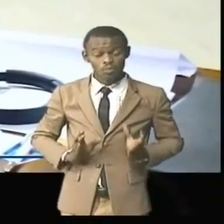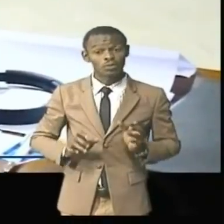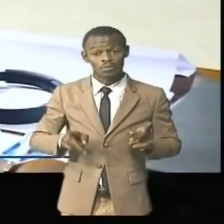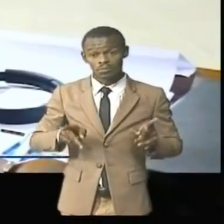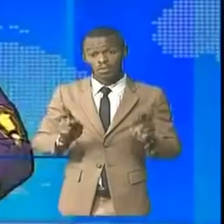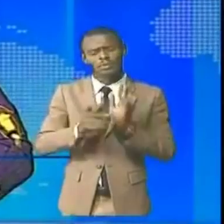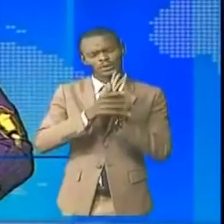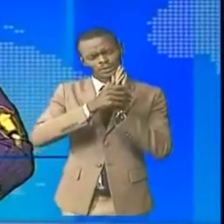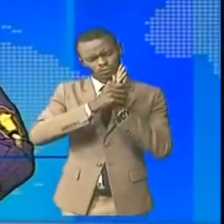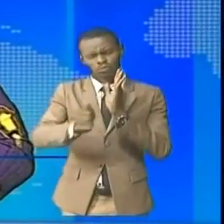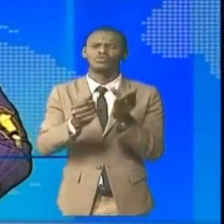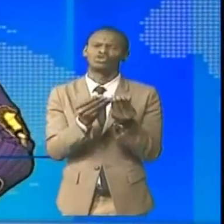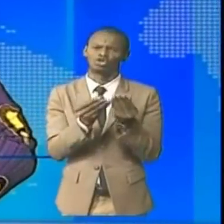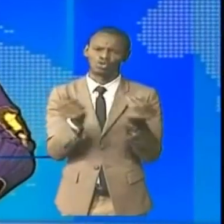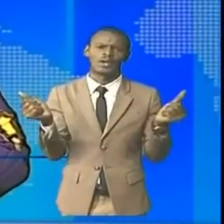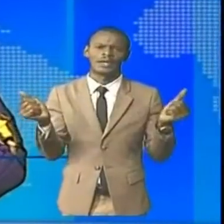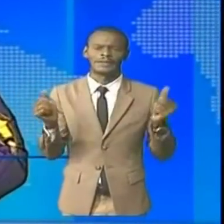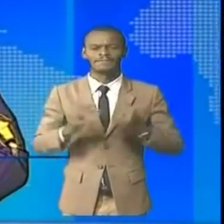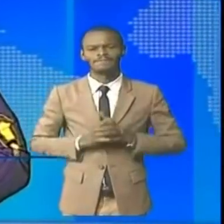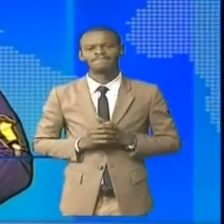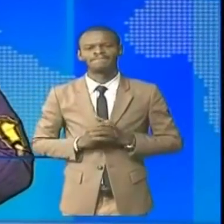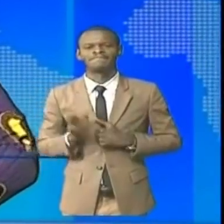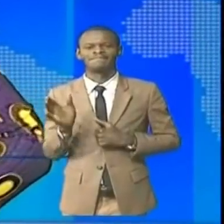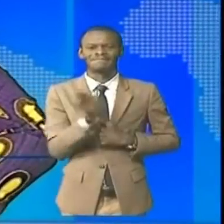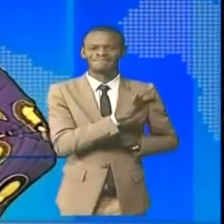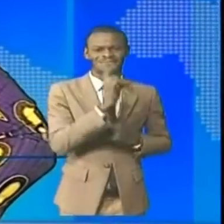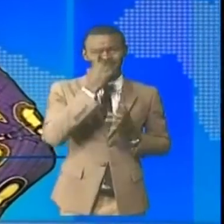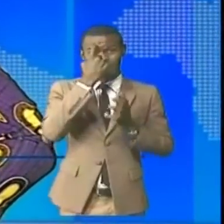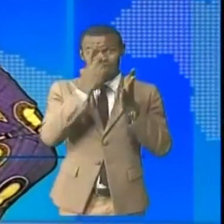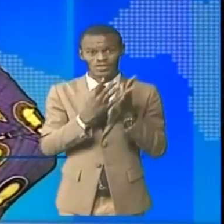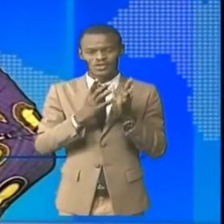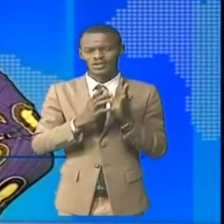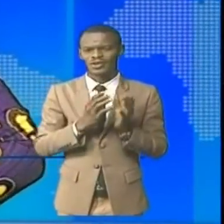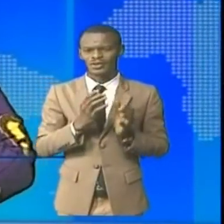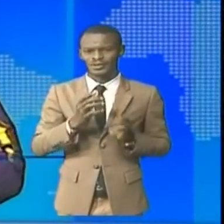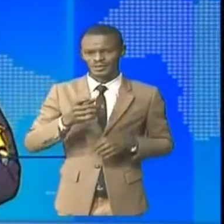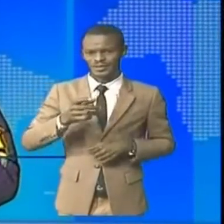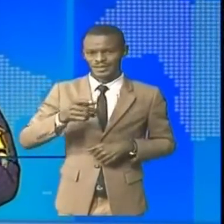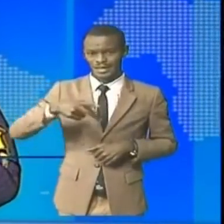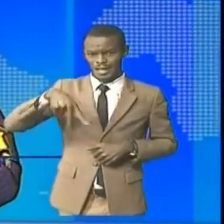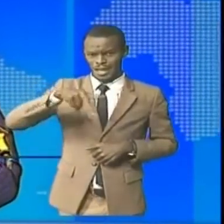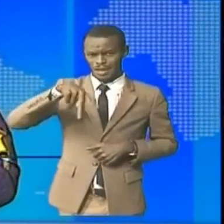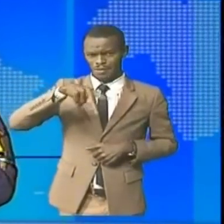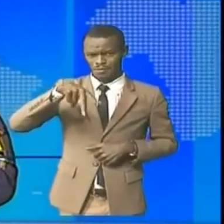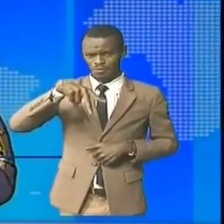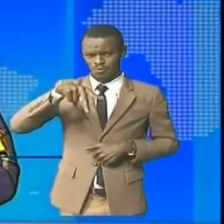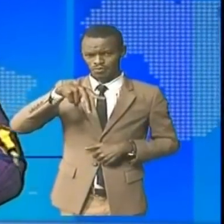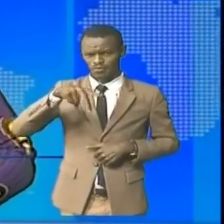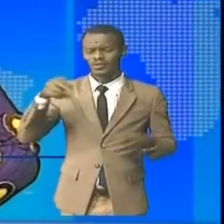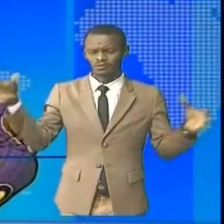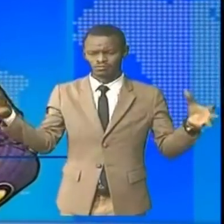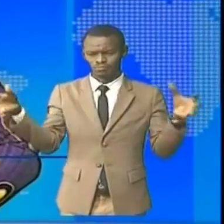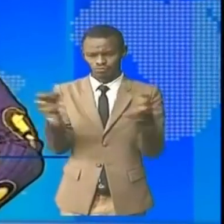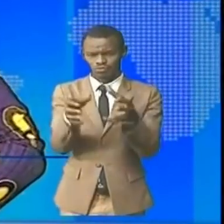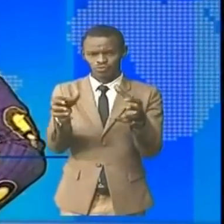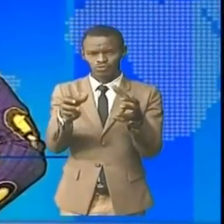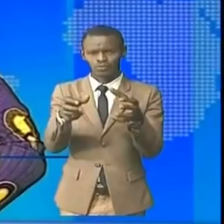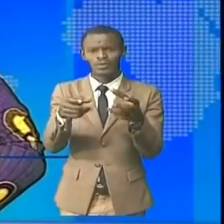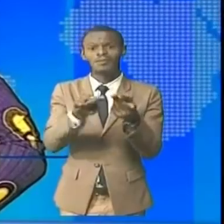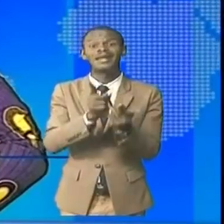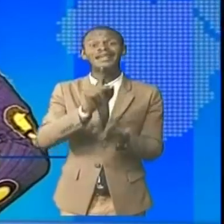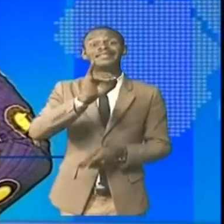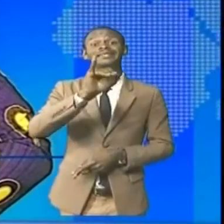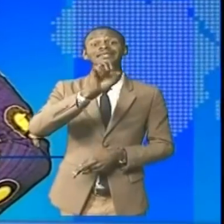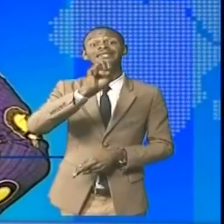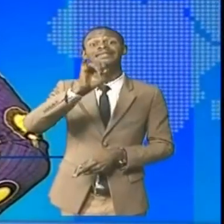qualité. Les gouverneurs de l'ex-province orientale sont en concertation à Isiro sur invitation de